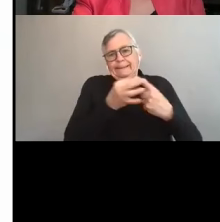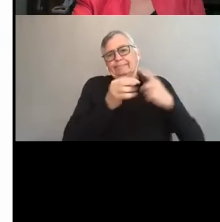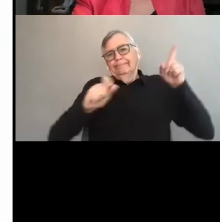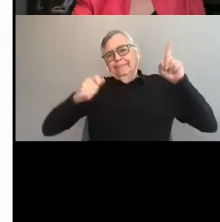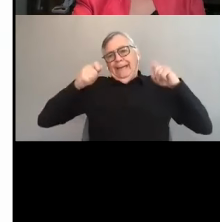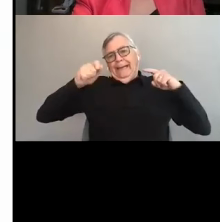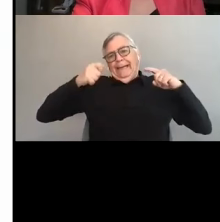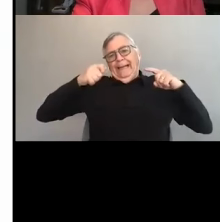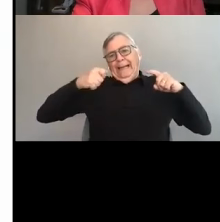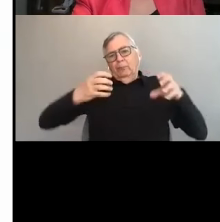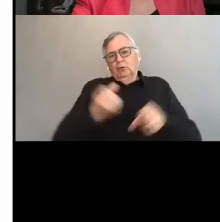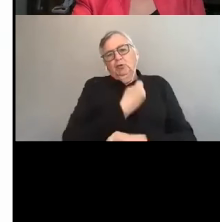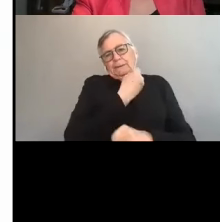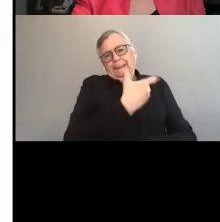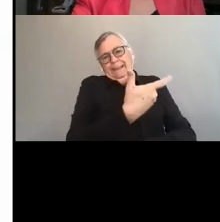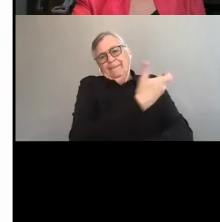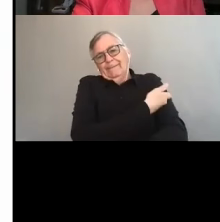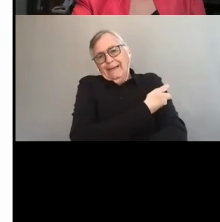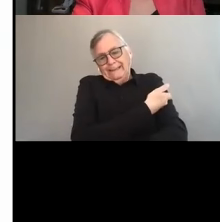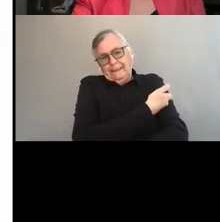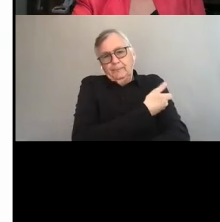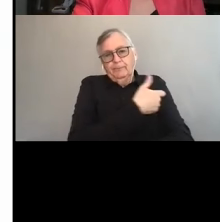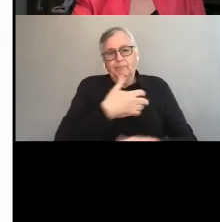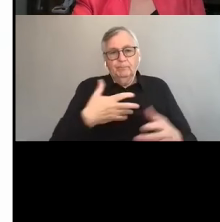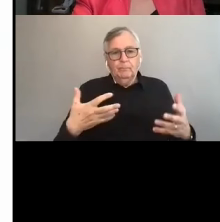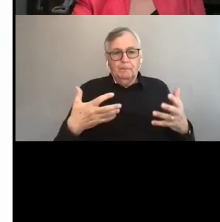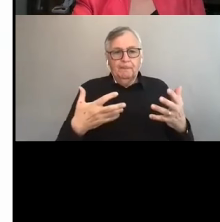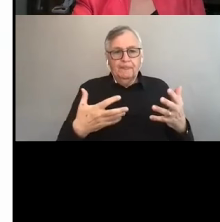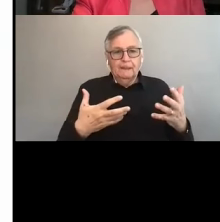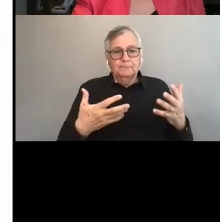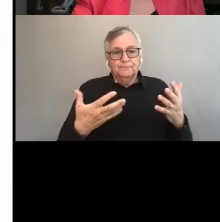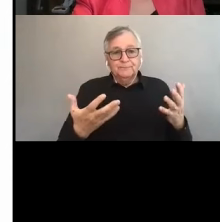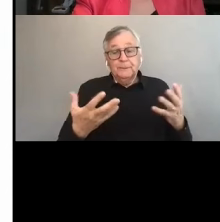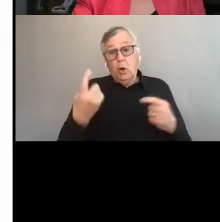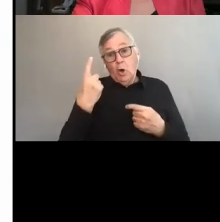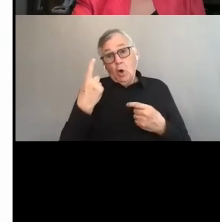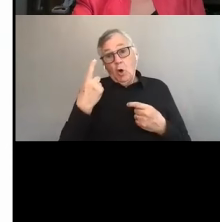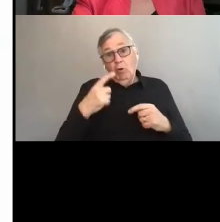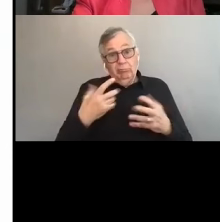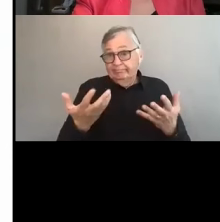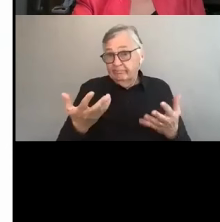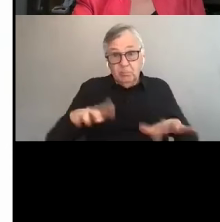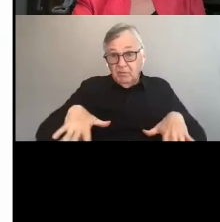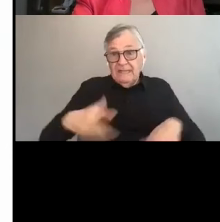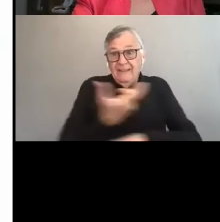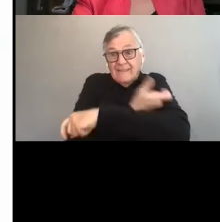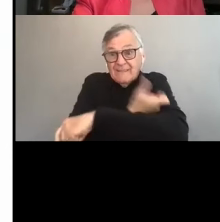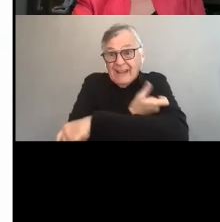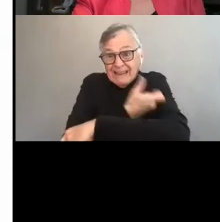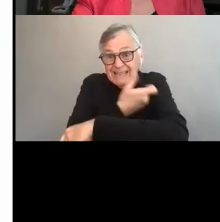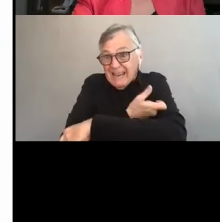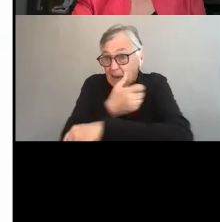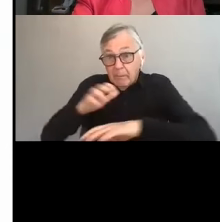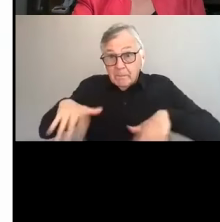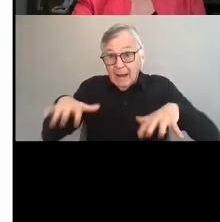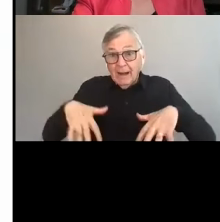le succès. Mais d'ici à ce qu'on arrive à ça, la seule façon qu'on va empêcher les cas de progresser,